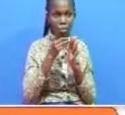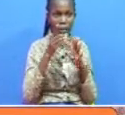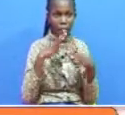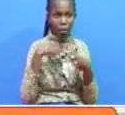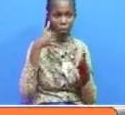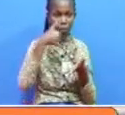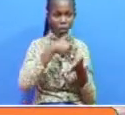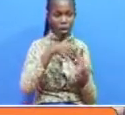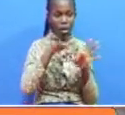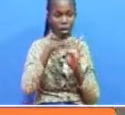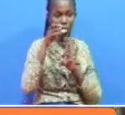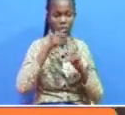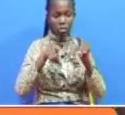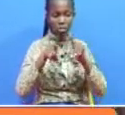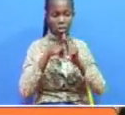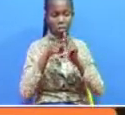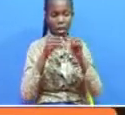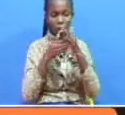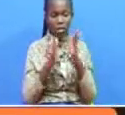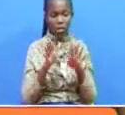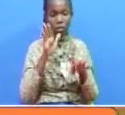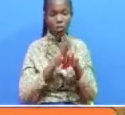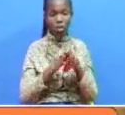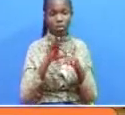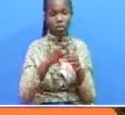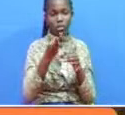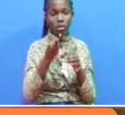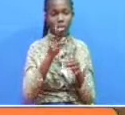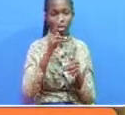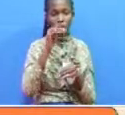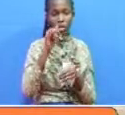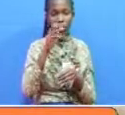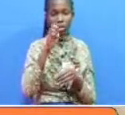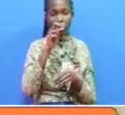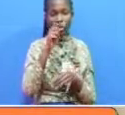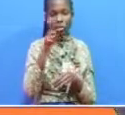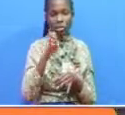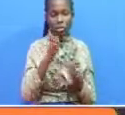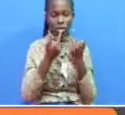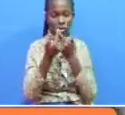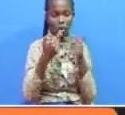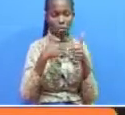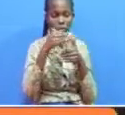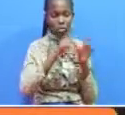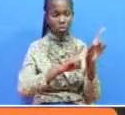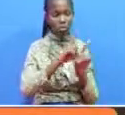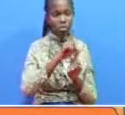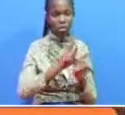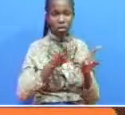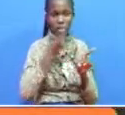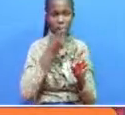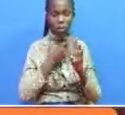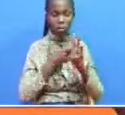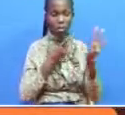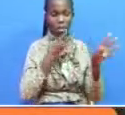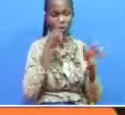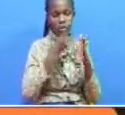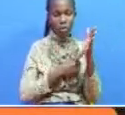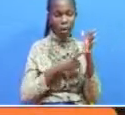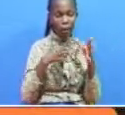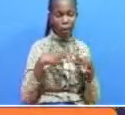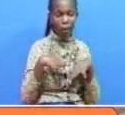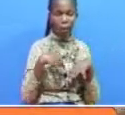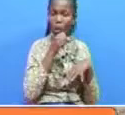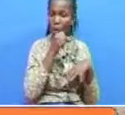ni wanyubani na kunyua atongo ala mailite. Nyanze ene na itina andambu kasi ya kisi ya kuikuni ya malive kituyo vilo ni wasuwa nwa wetakana andu